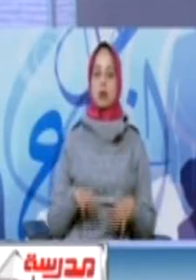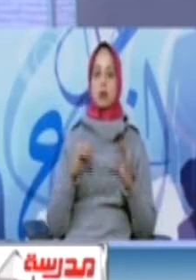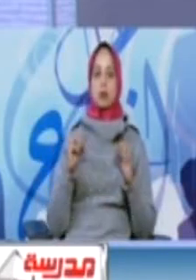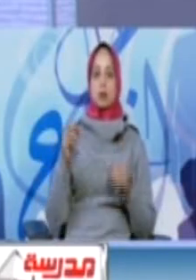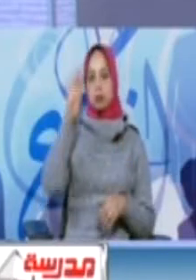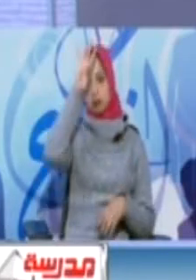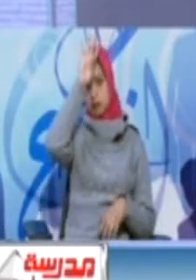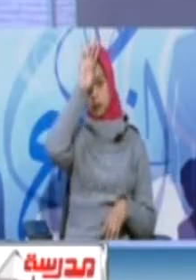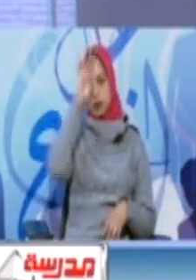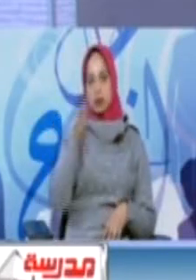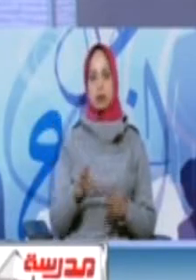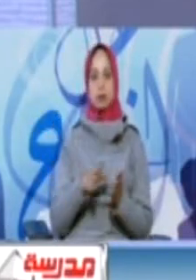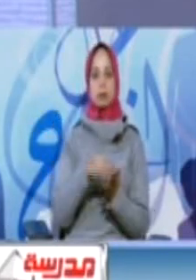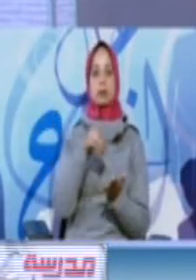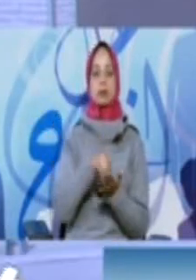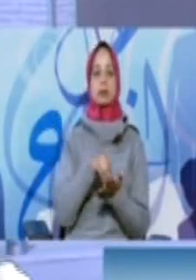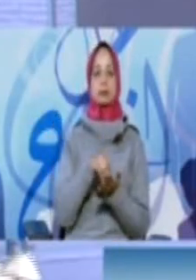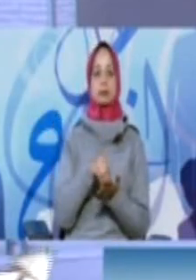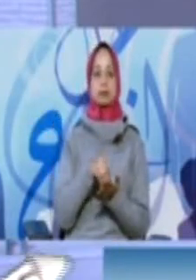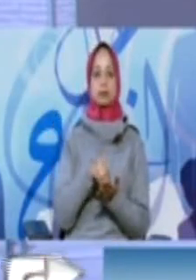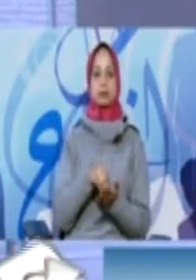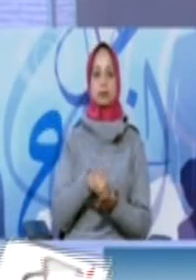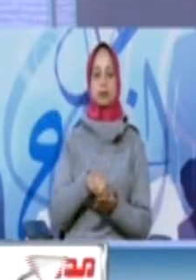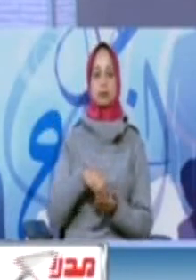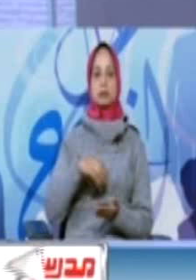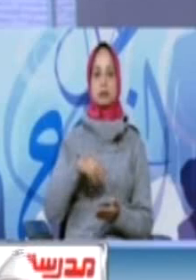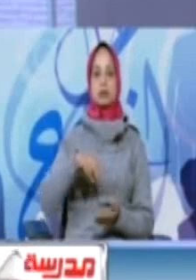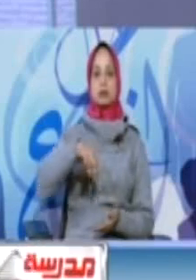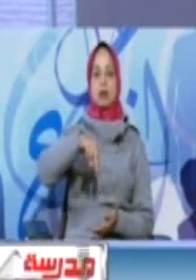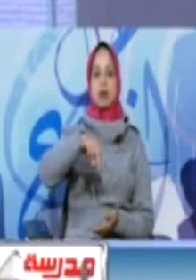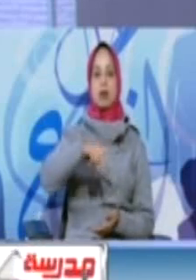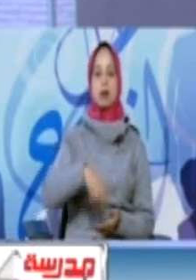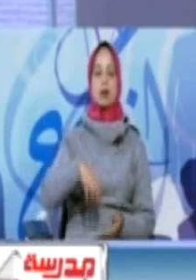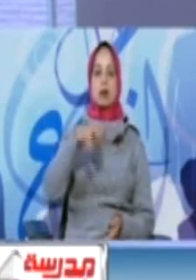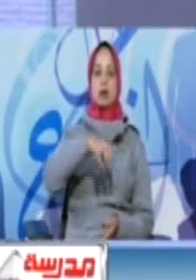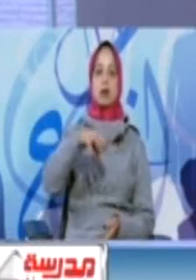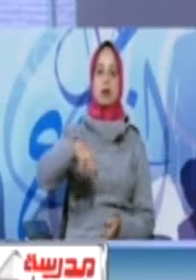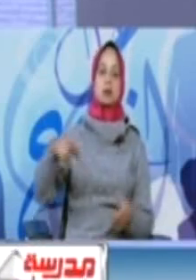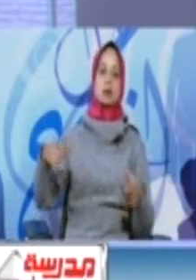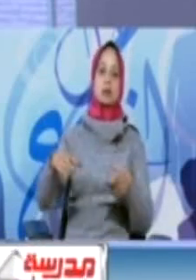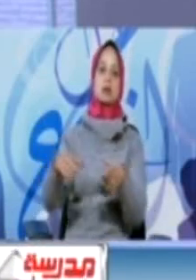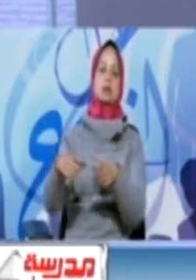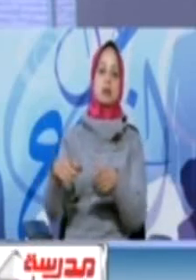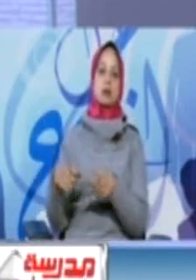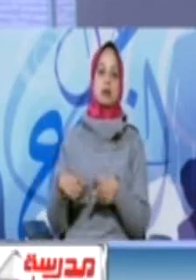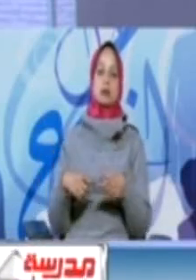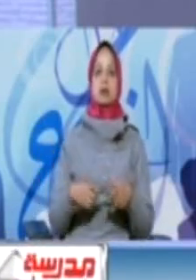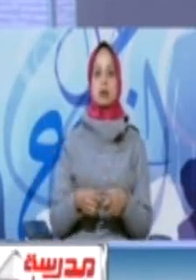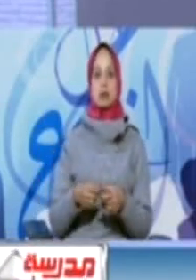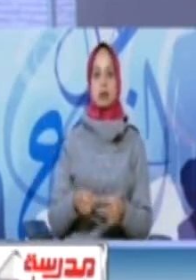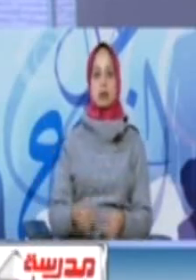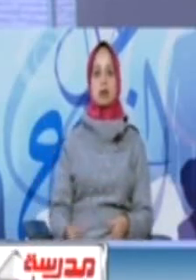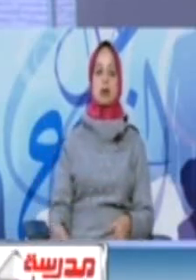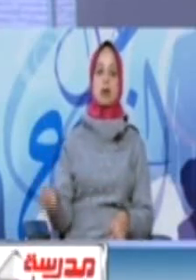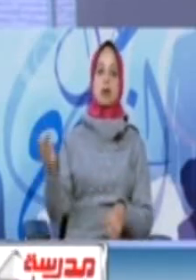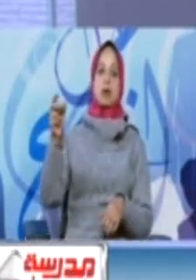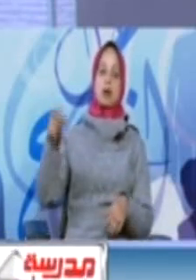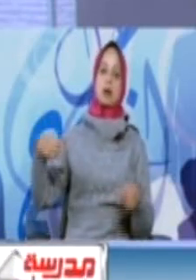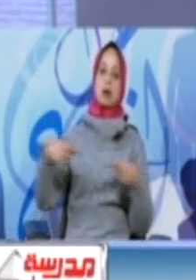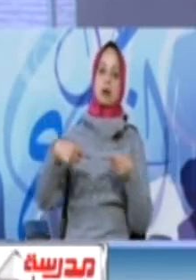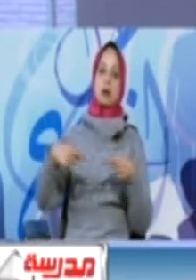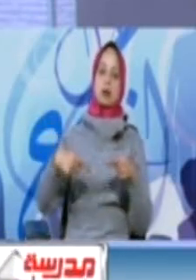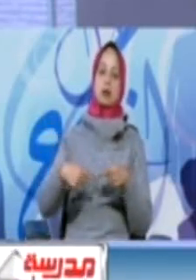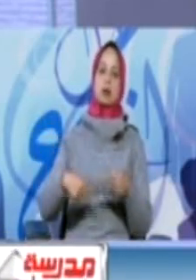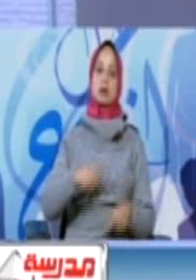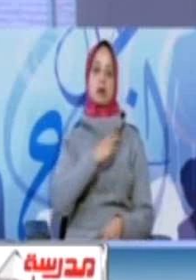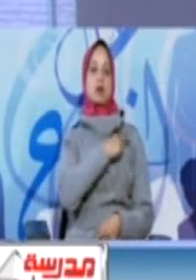الملك يحرض احزاب الاقليه للانقلاب على حكومه الائتلاف. الملك بدا